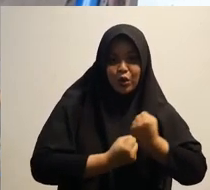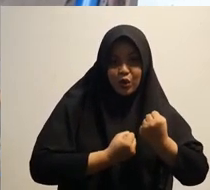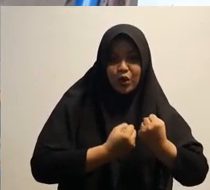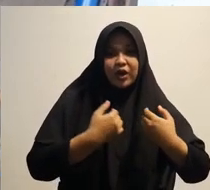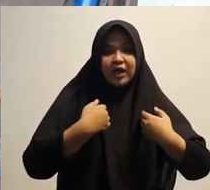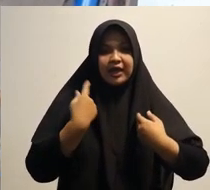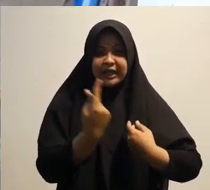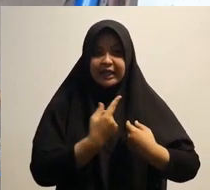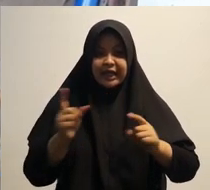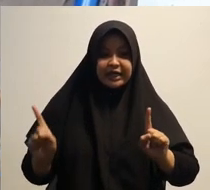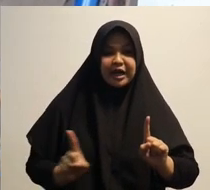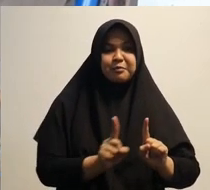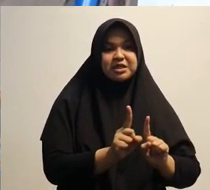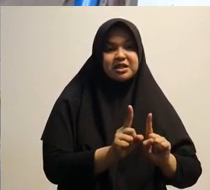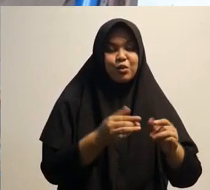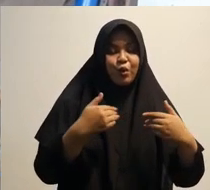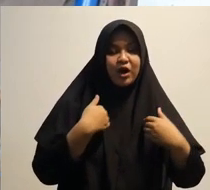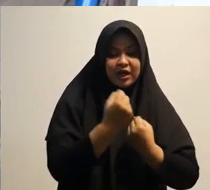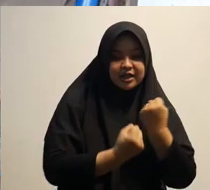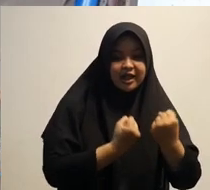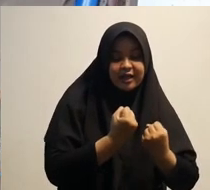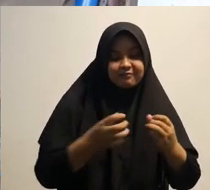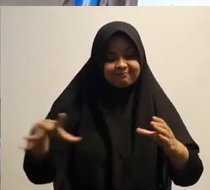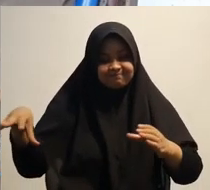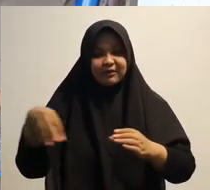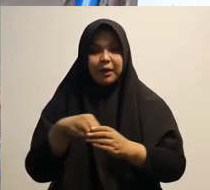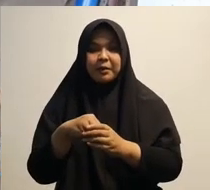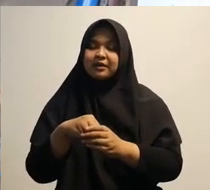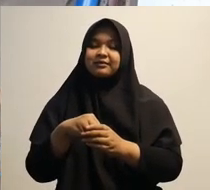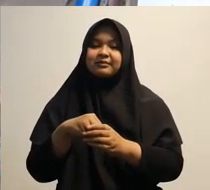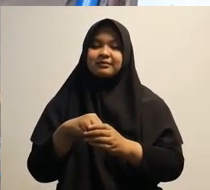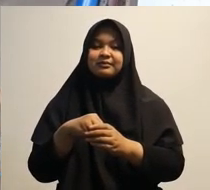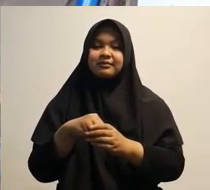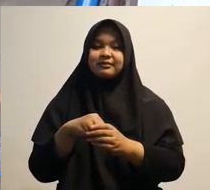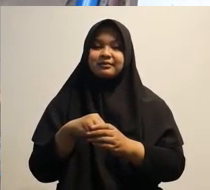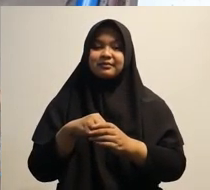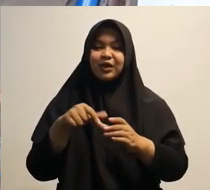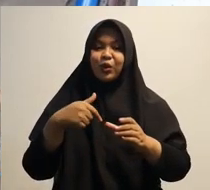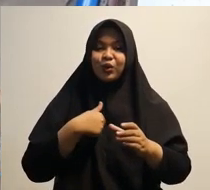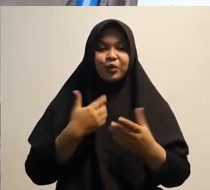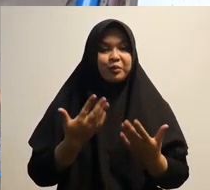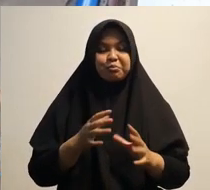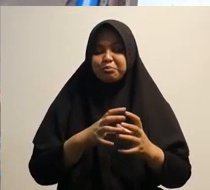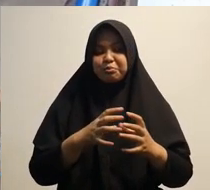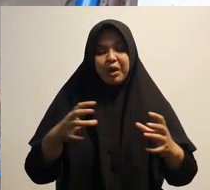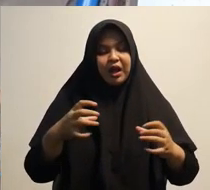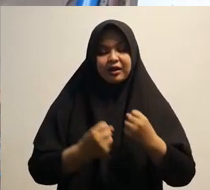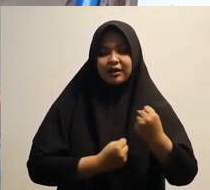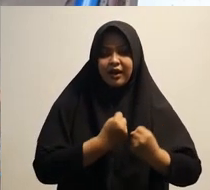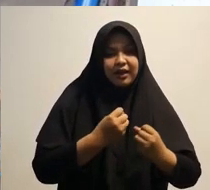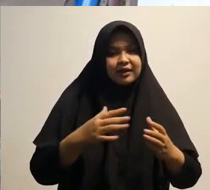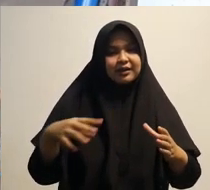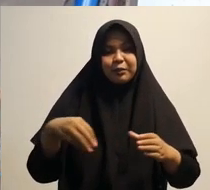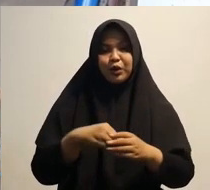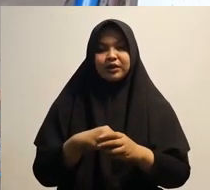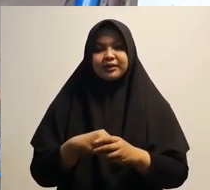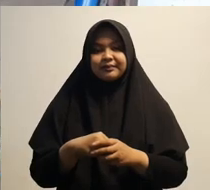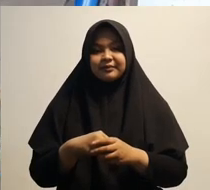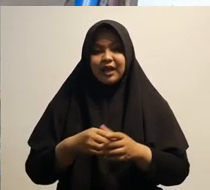kita didampingi untuk setiap ada kegiatan kita dilibatkan seperti misalnya pameran atau